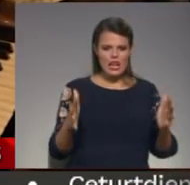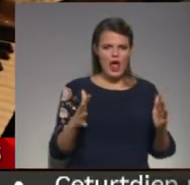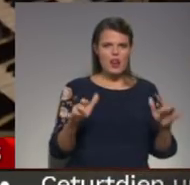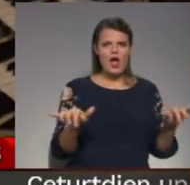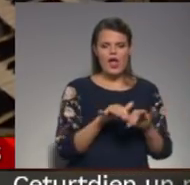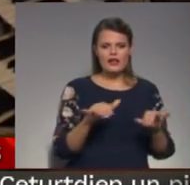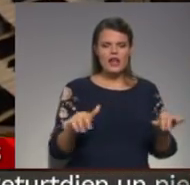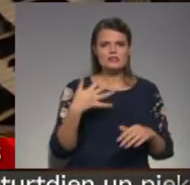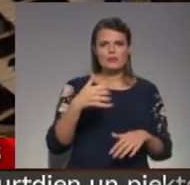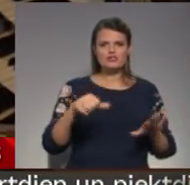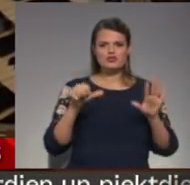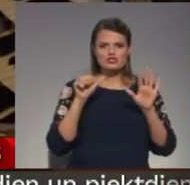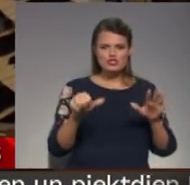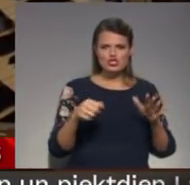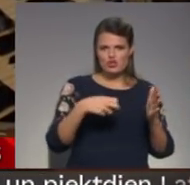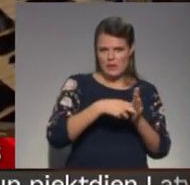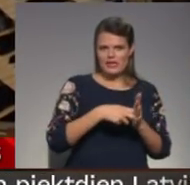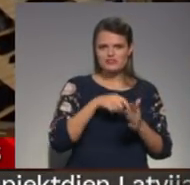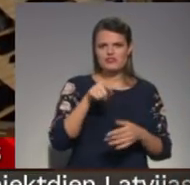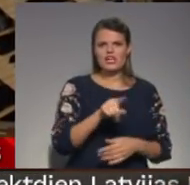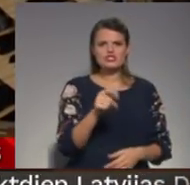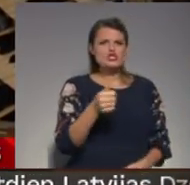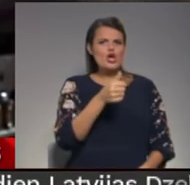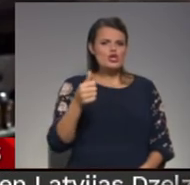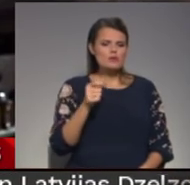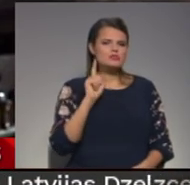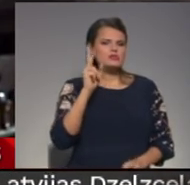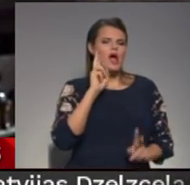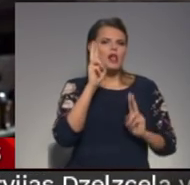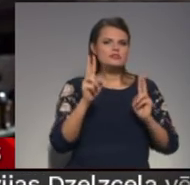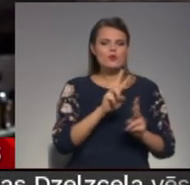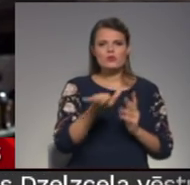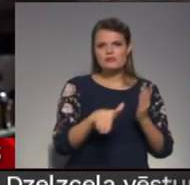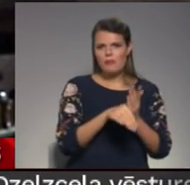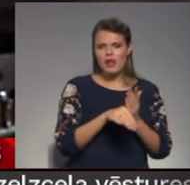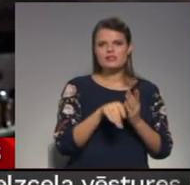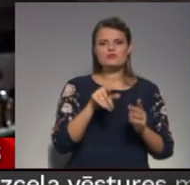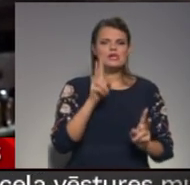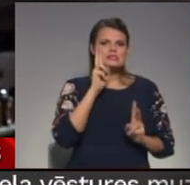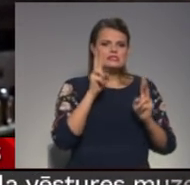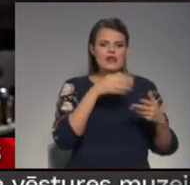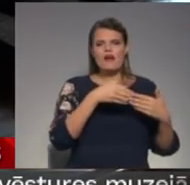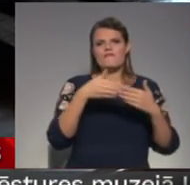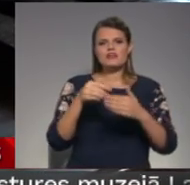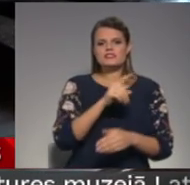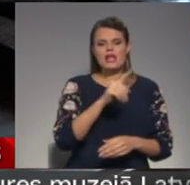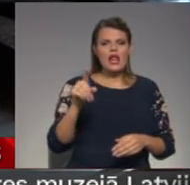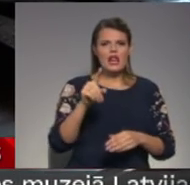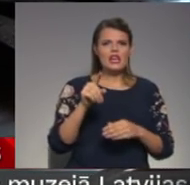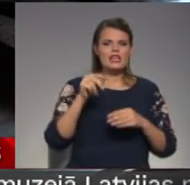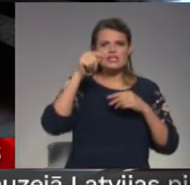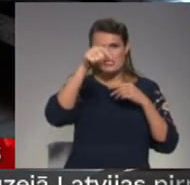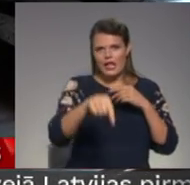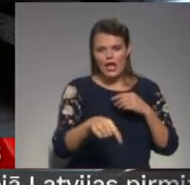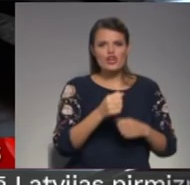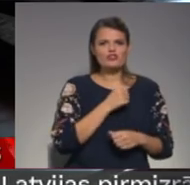ar 56 reģistriem. Šīs ērģeles ir īpašas ar tālskani jeb ierīci, ar kuras palīdzību ērģeļu skaņa tiek aizvadīta līdz altārim.